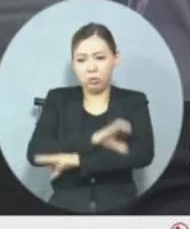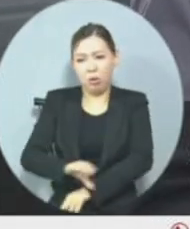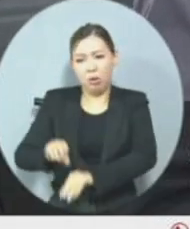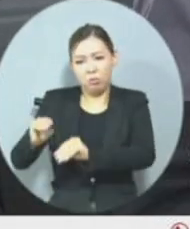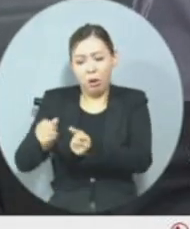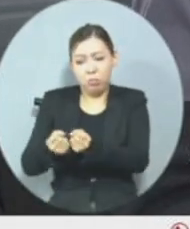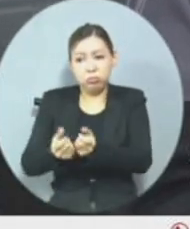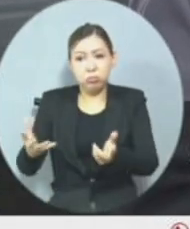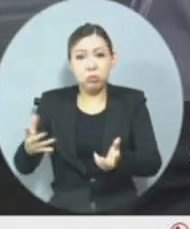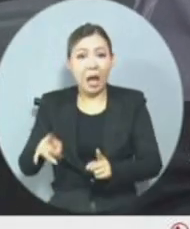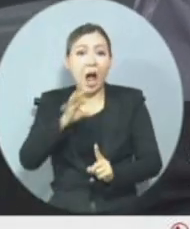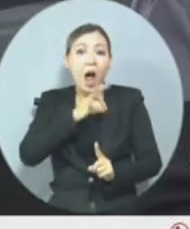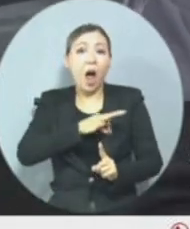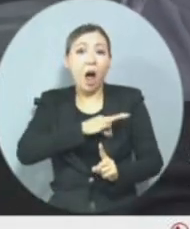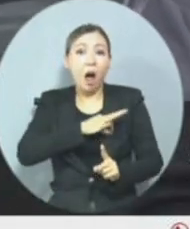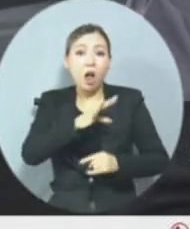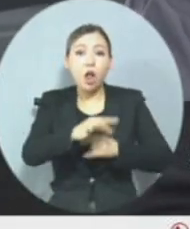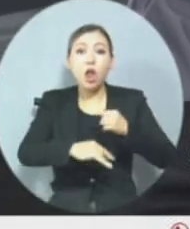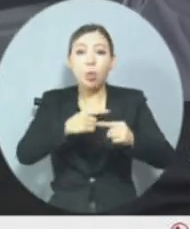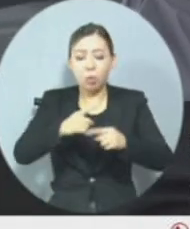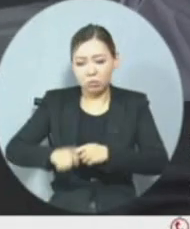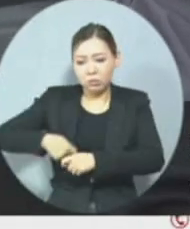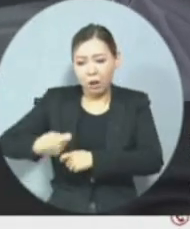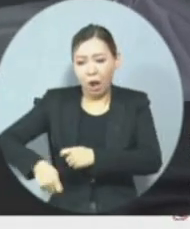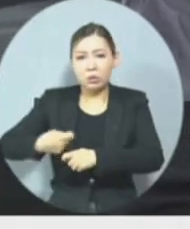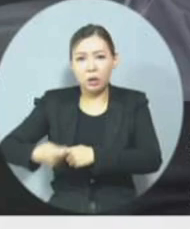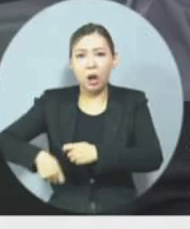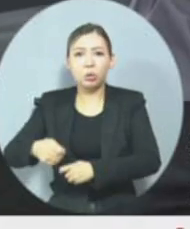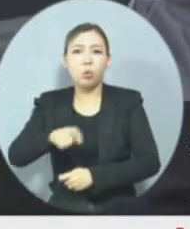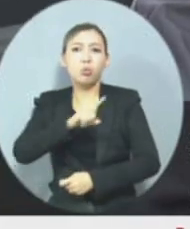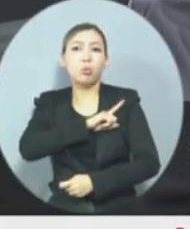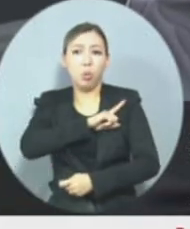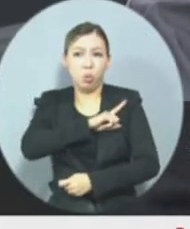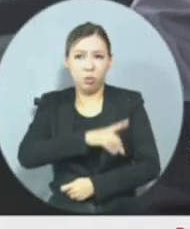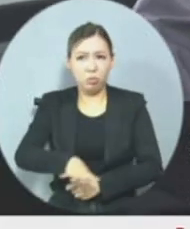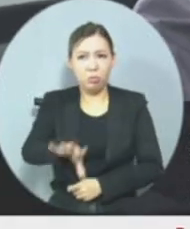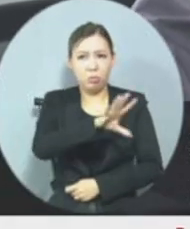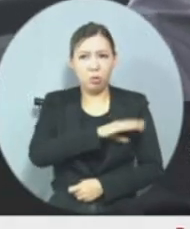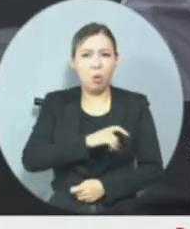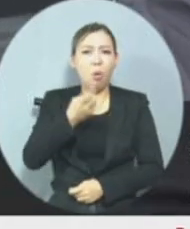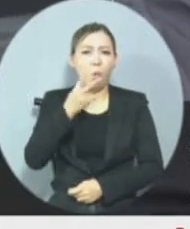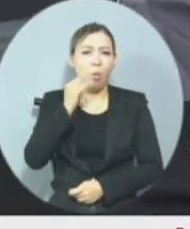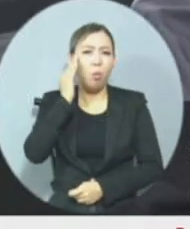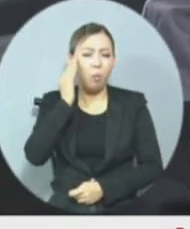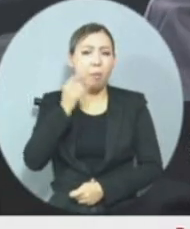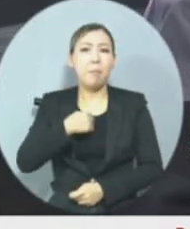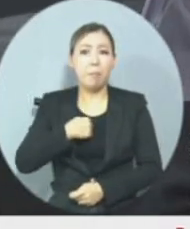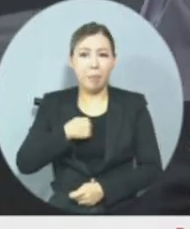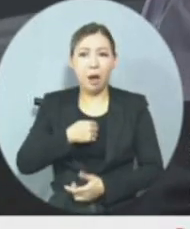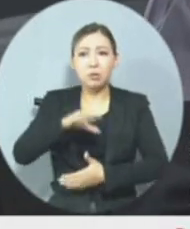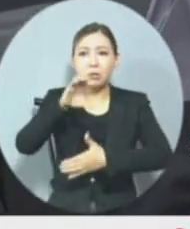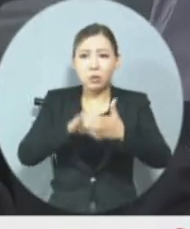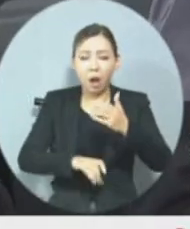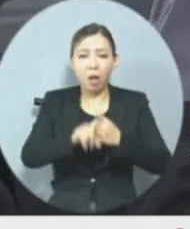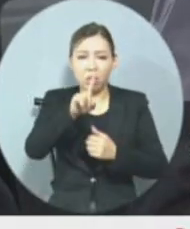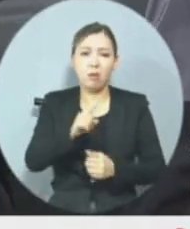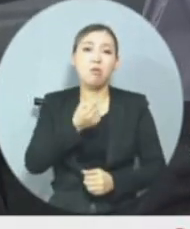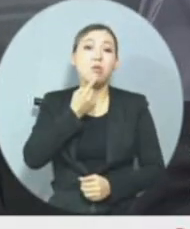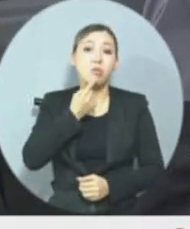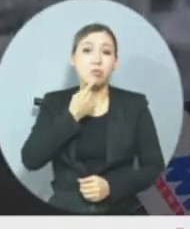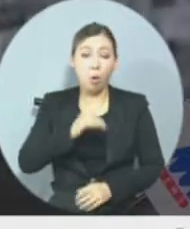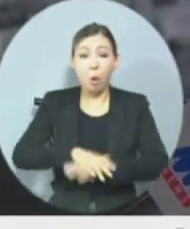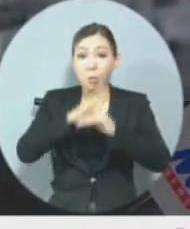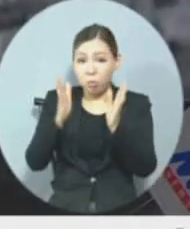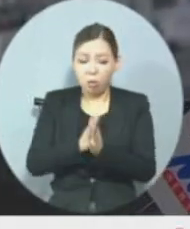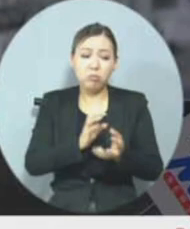маань нөгөө ашиг олохоос өмнө зардал мөнгөнд төрүүлээ гарч идэх учраас бидний хувьд бол маш хүндрэлтэй зүйлүүд өнөхөр санхүүжилттэй л асуудал байна. Бусдаар бол